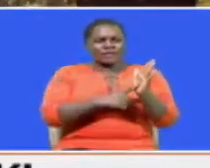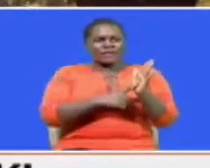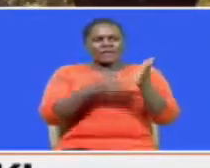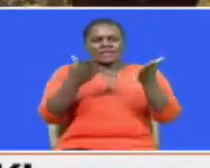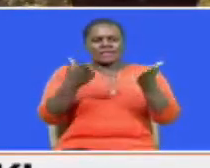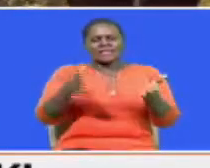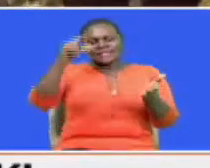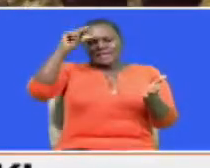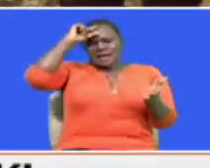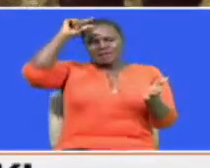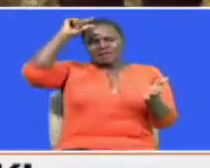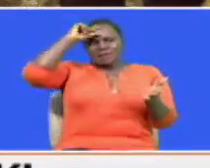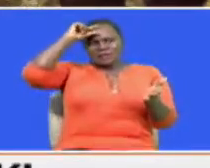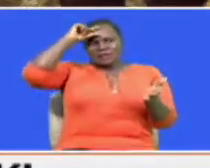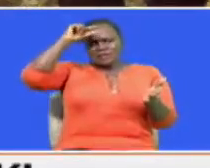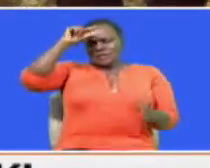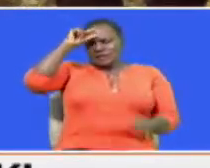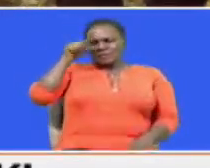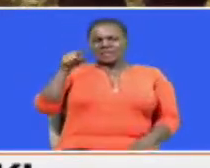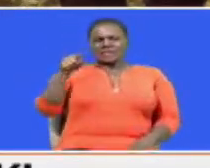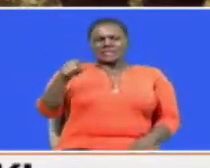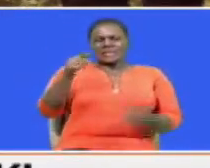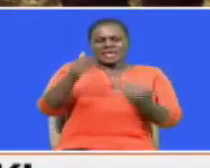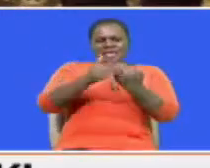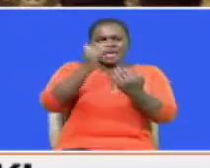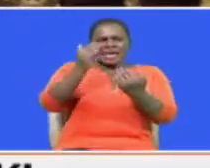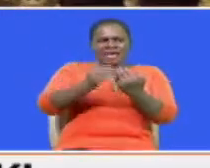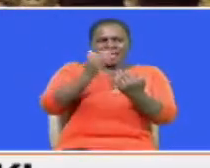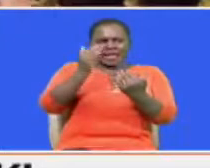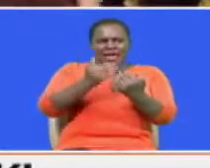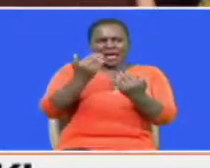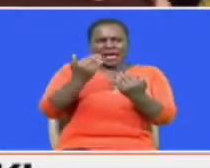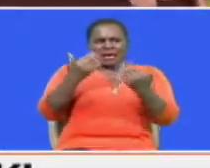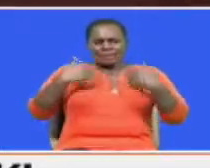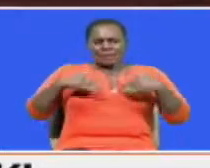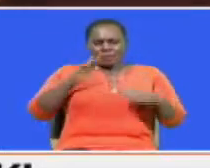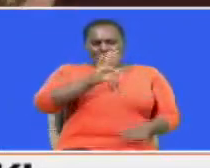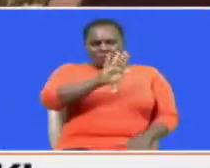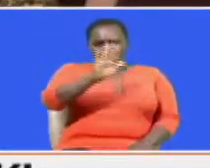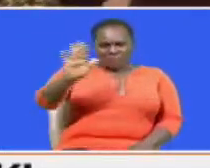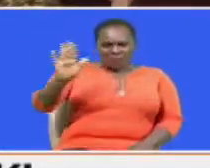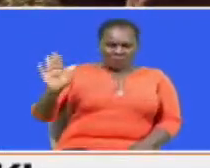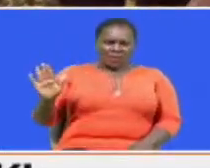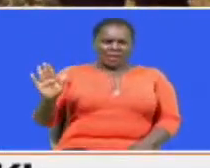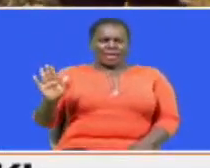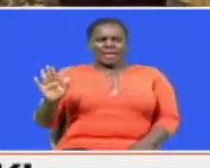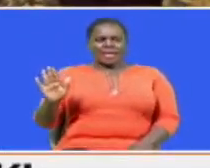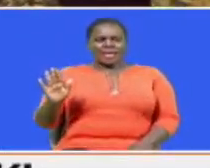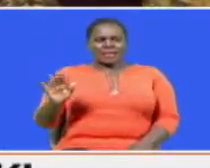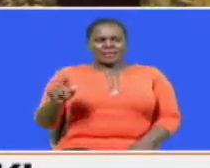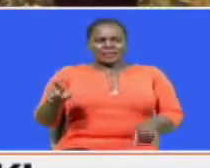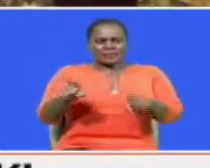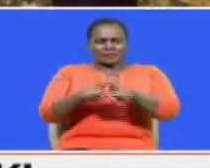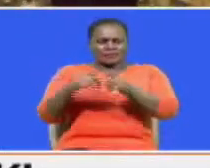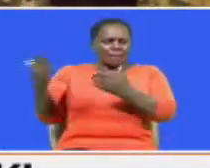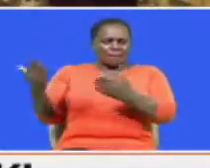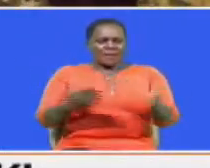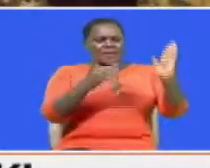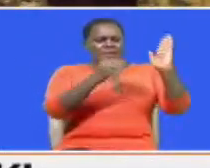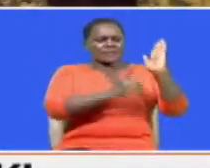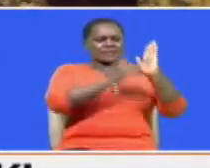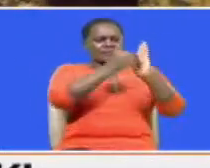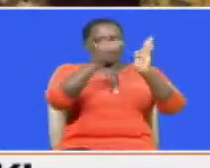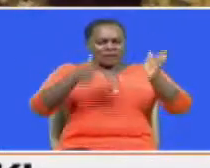hii serikali ni serikali ambayo inajali watu wake na kwa kuileta maendeleo.